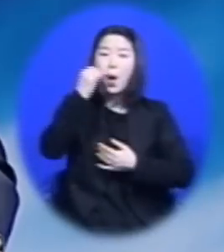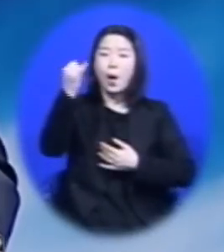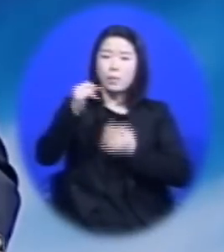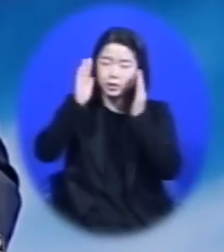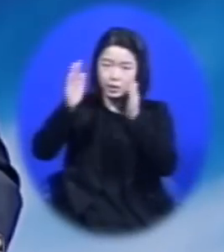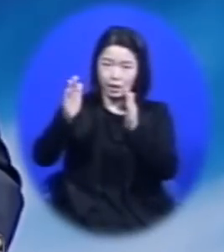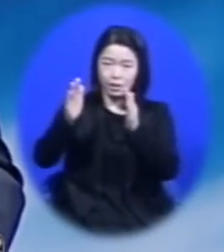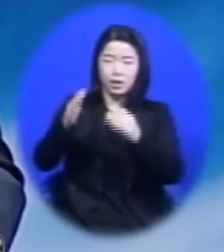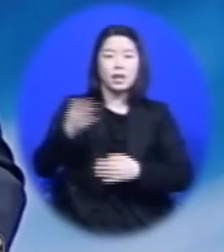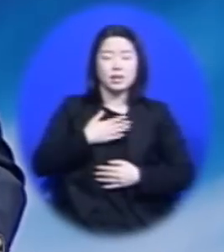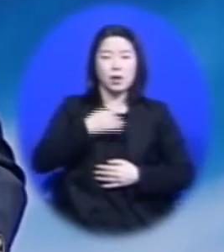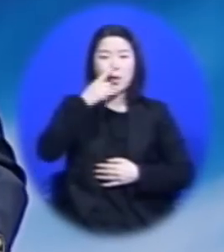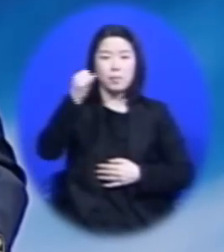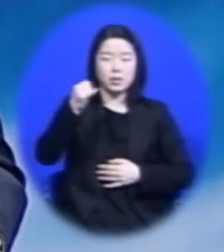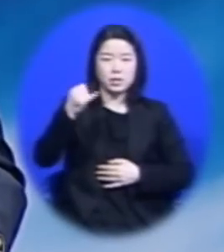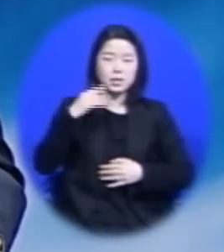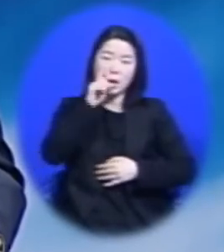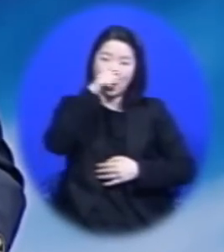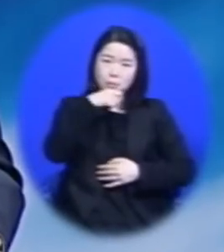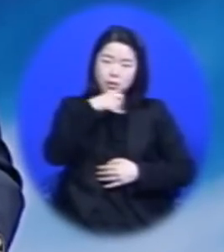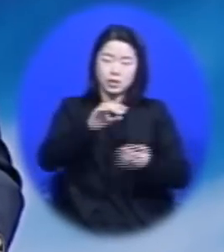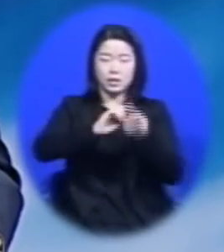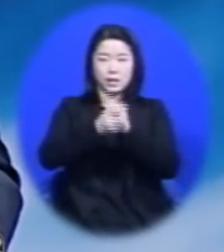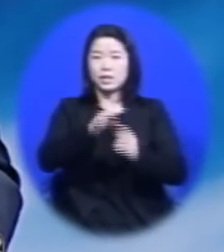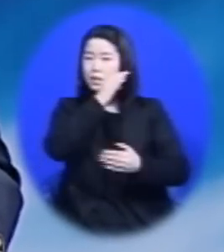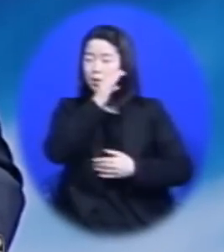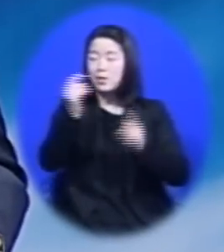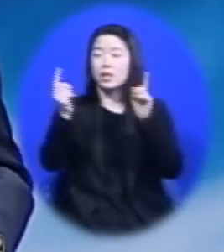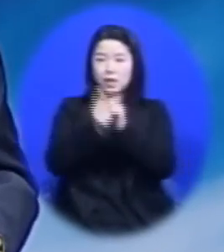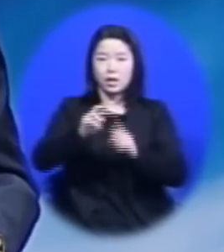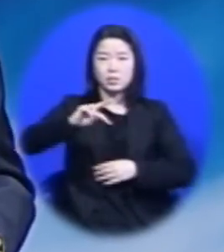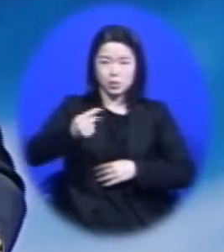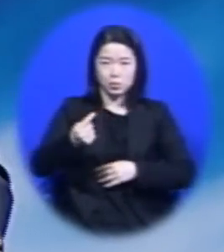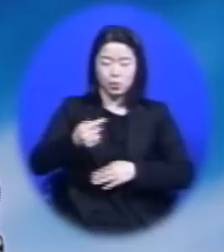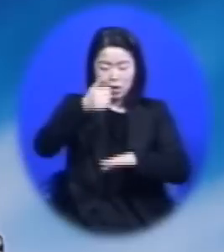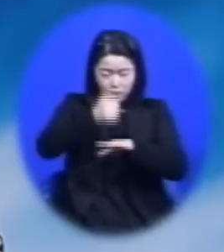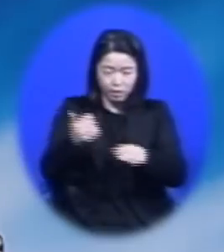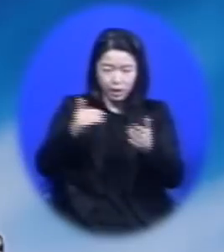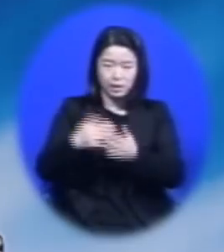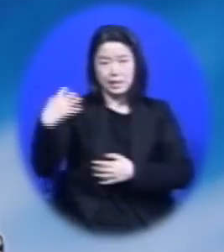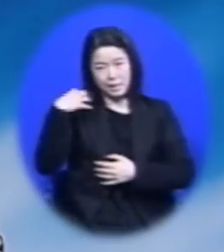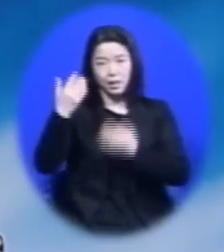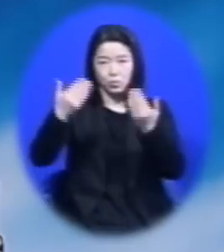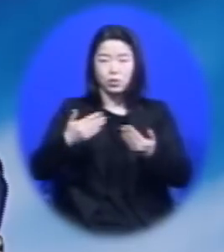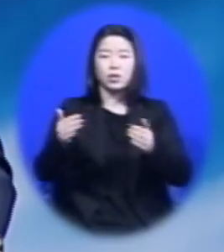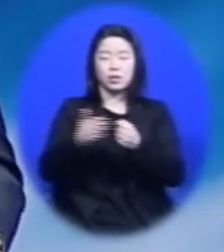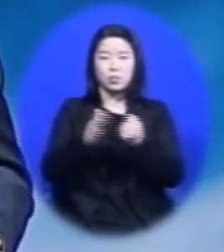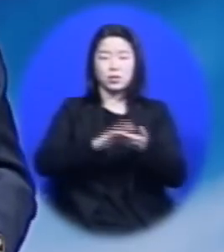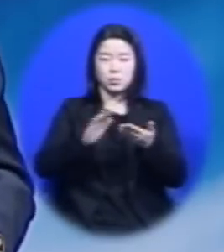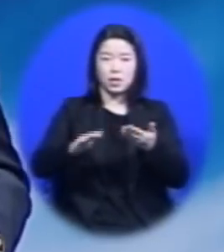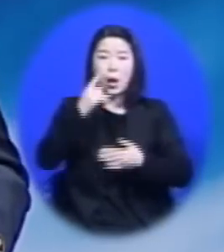왜면 어머니는 저의 허물 문에 대신를 으면서도 저를 끝까지 책기입니다